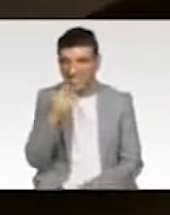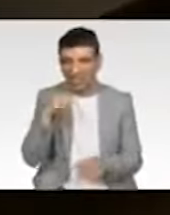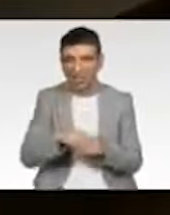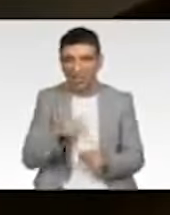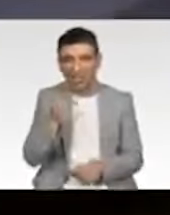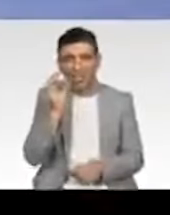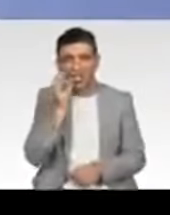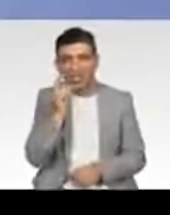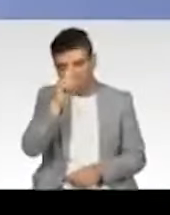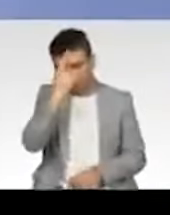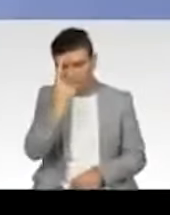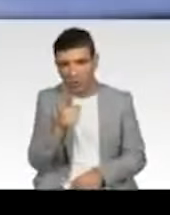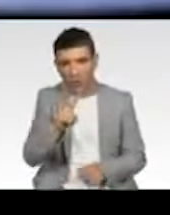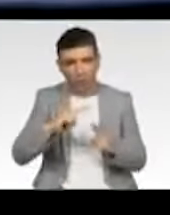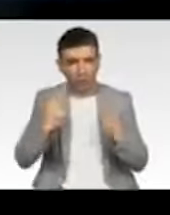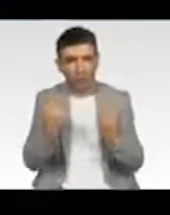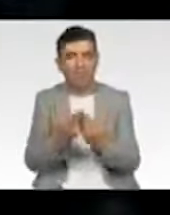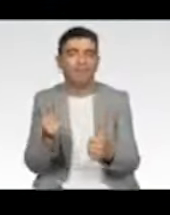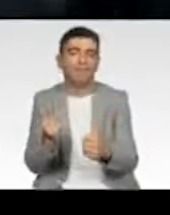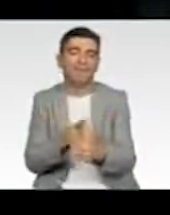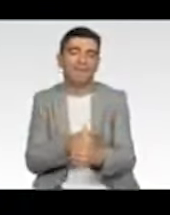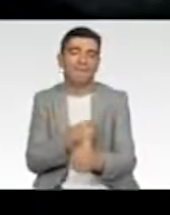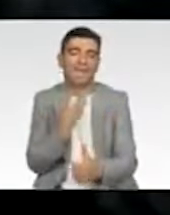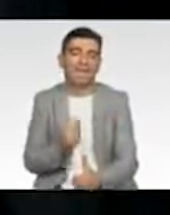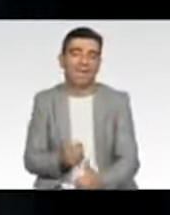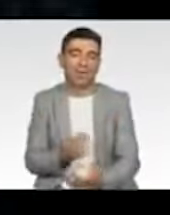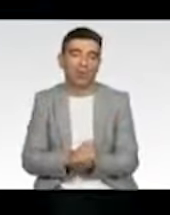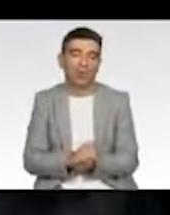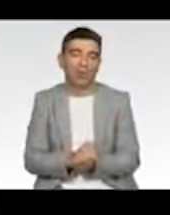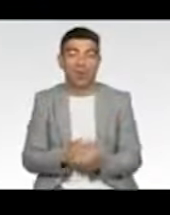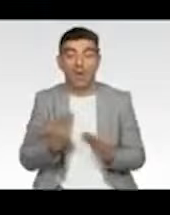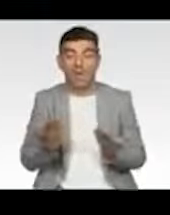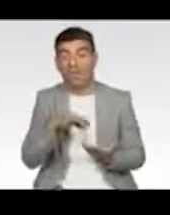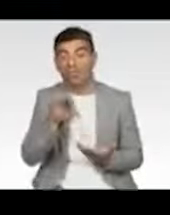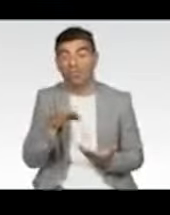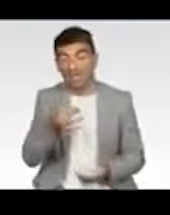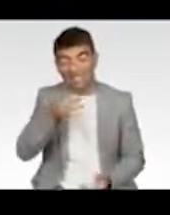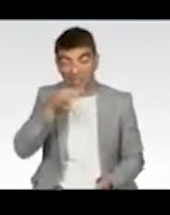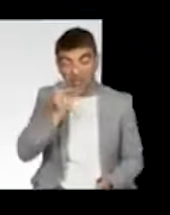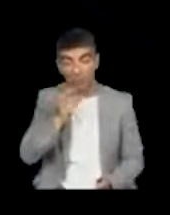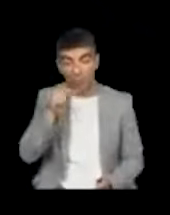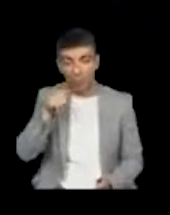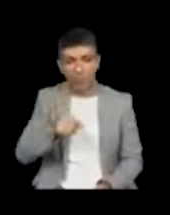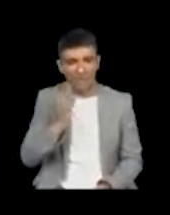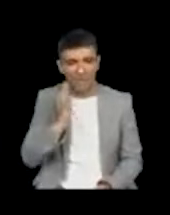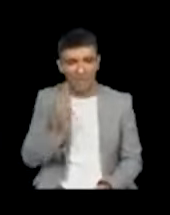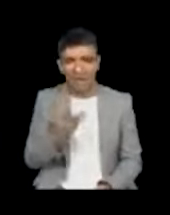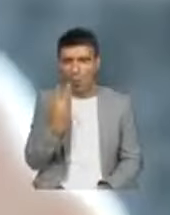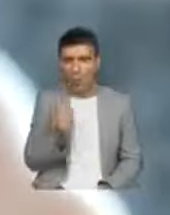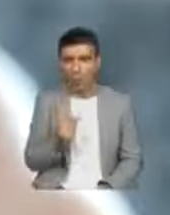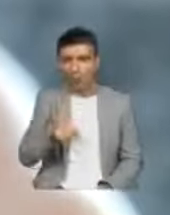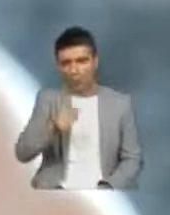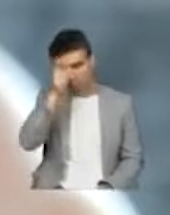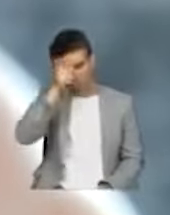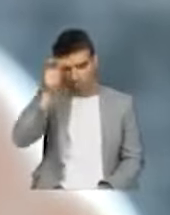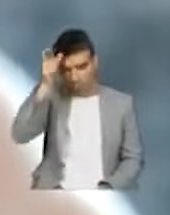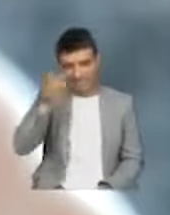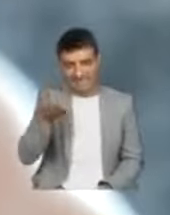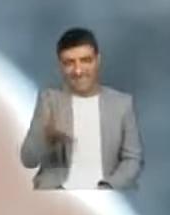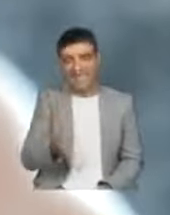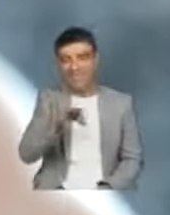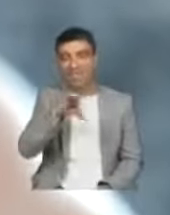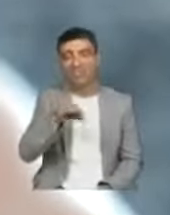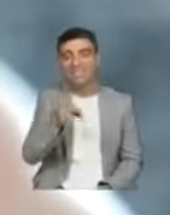çay tüketiminde dünyada ilk sırada yer alıyor. Çay tüketiminin bu kadar fazla olduğu ülkemizde